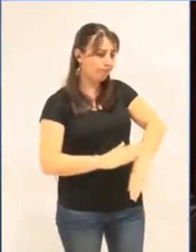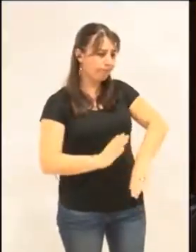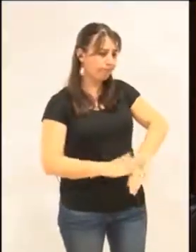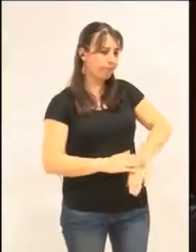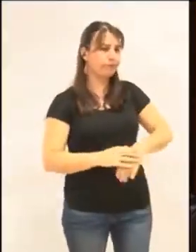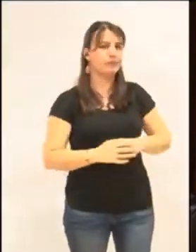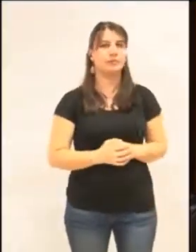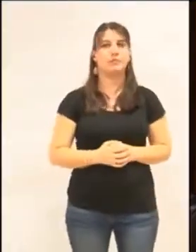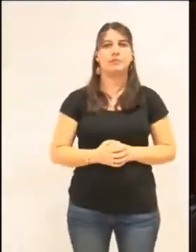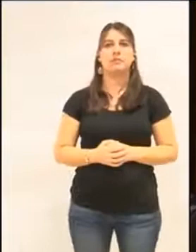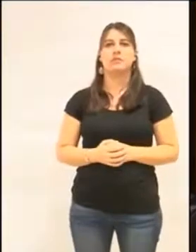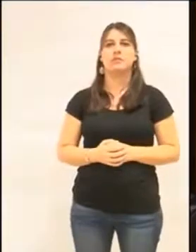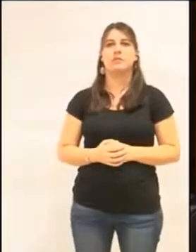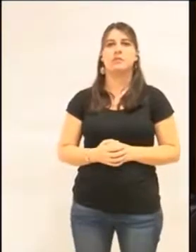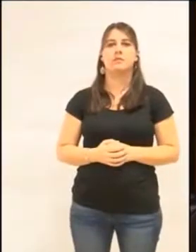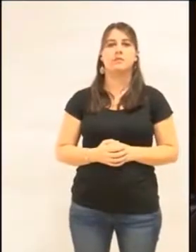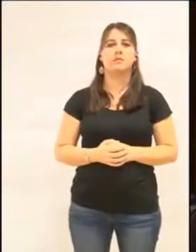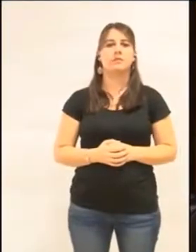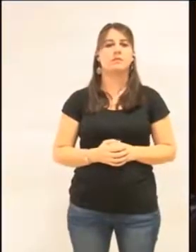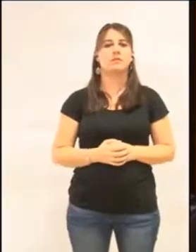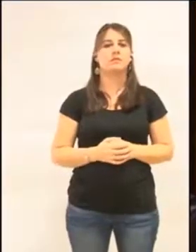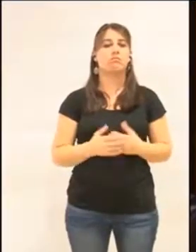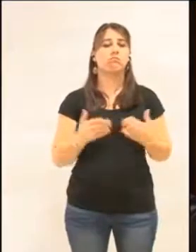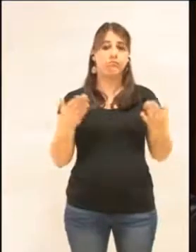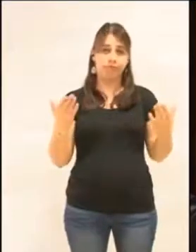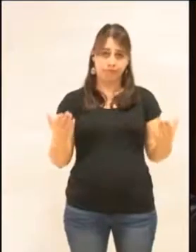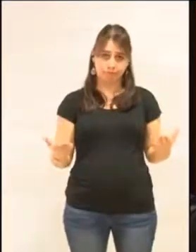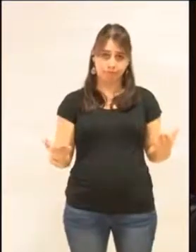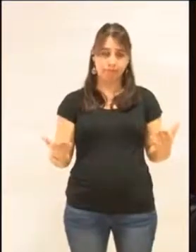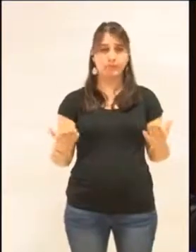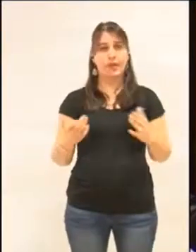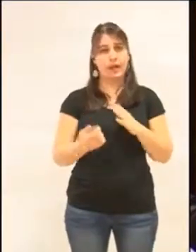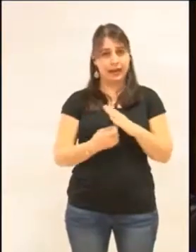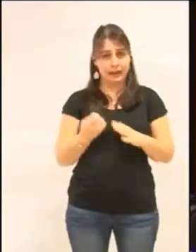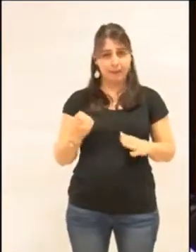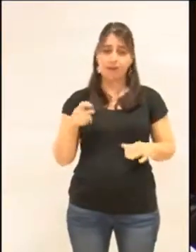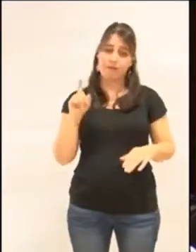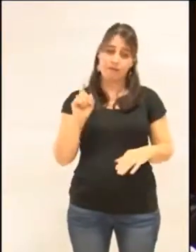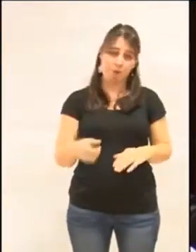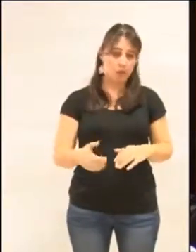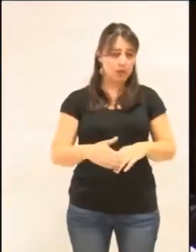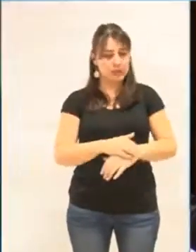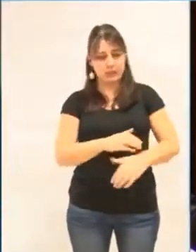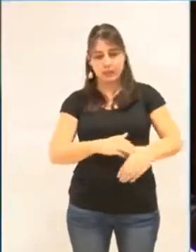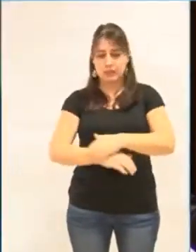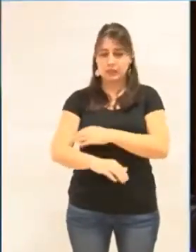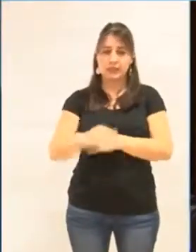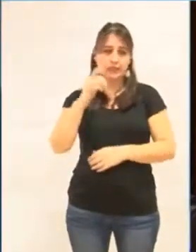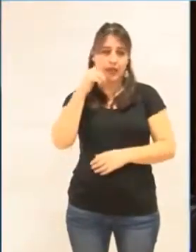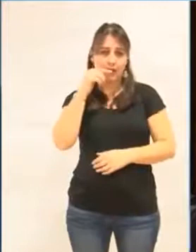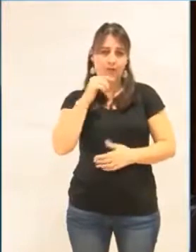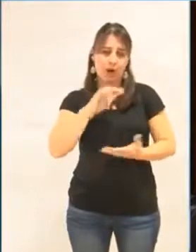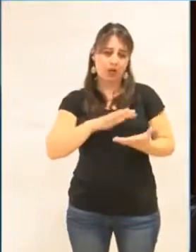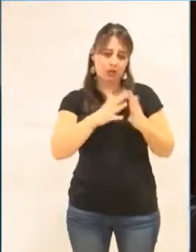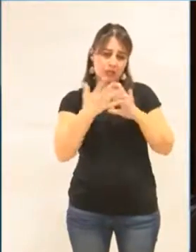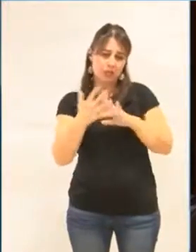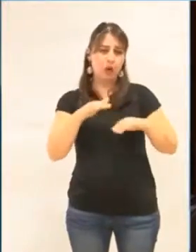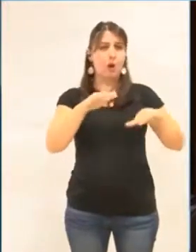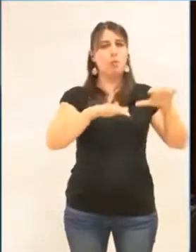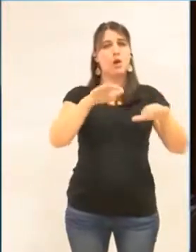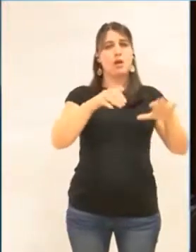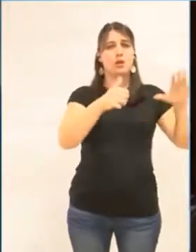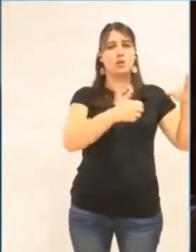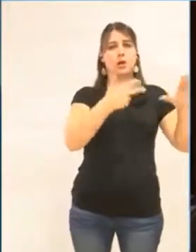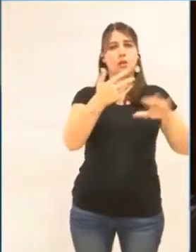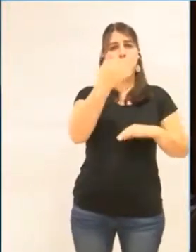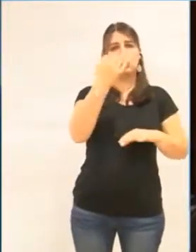des comptes. Là encore, un effort est nécessaire quand, en moyenne, nous sommes à 68%